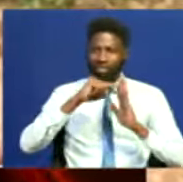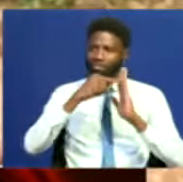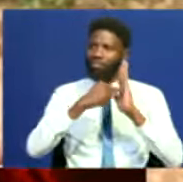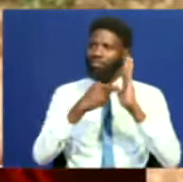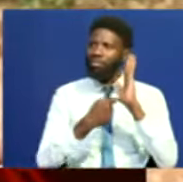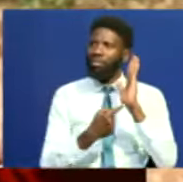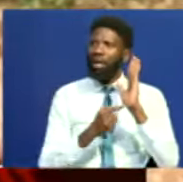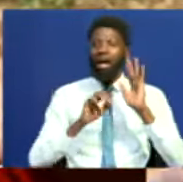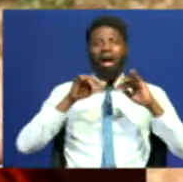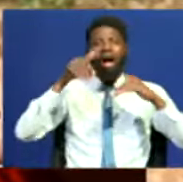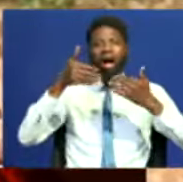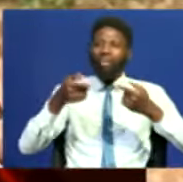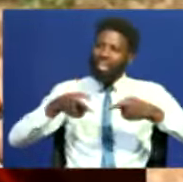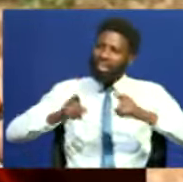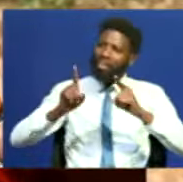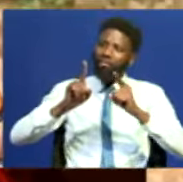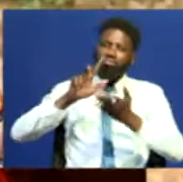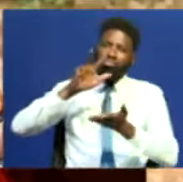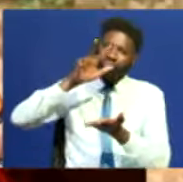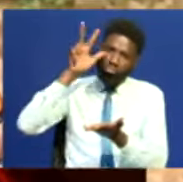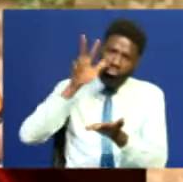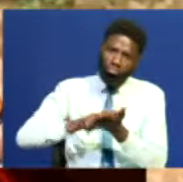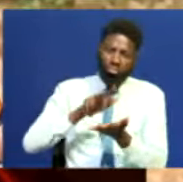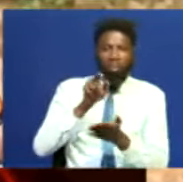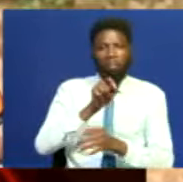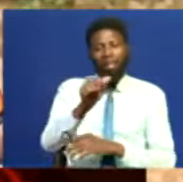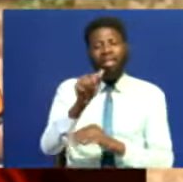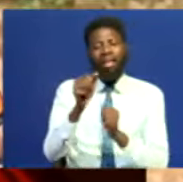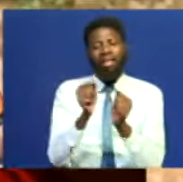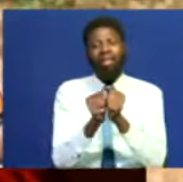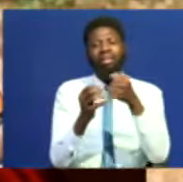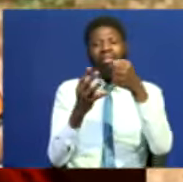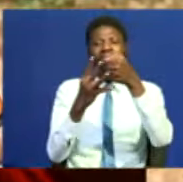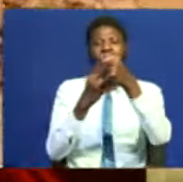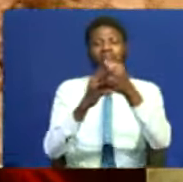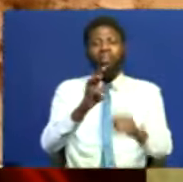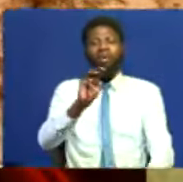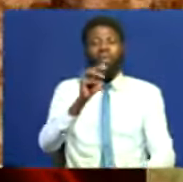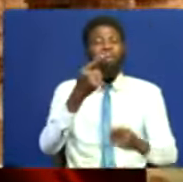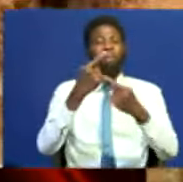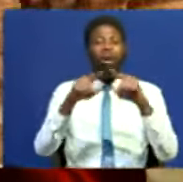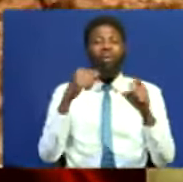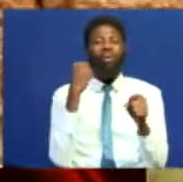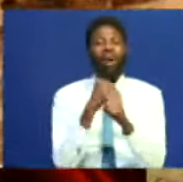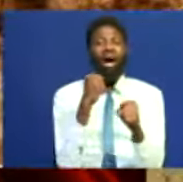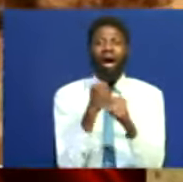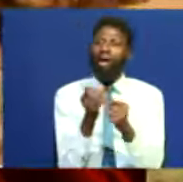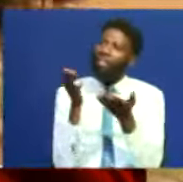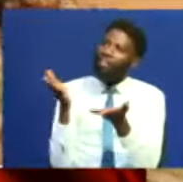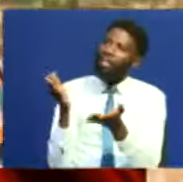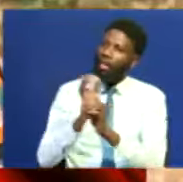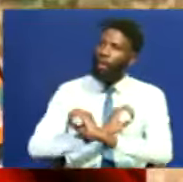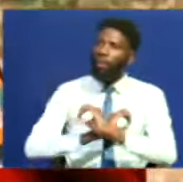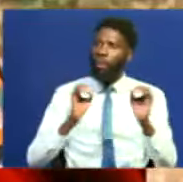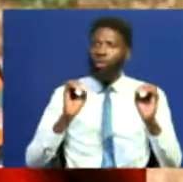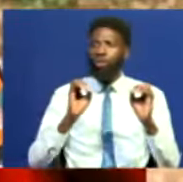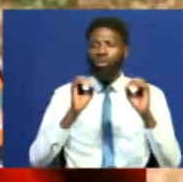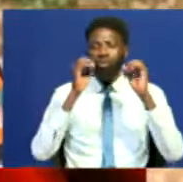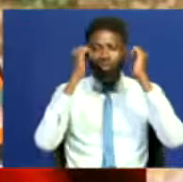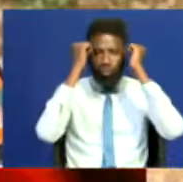ali authorize payment ya 19 million na hakuna kazi ilifanyika. Wanafunzi saa hii hawezi kuingia